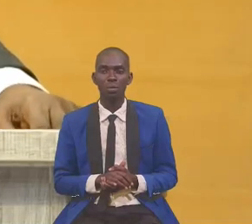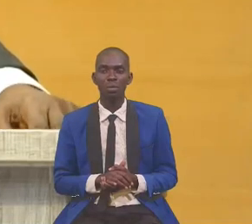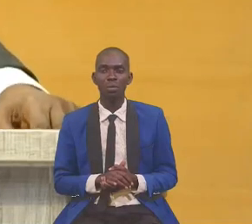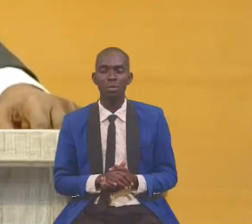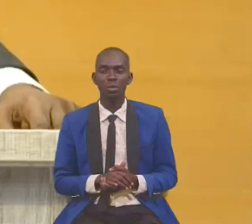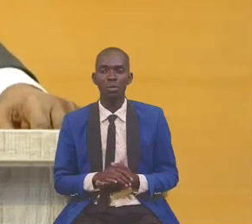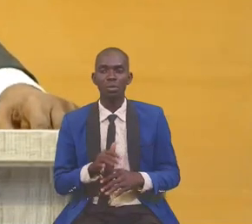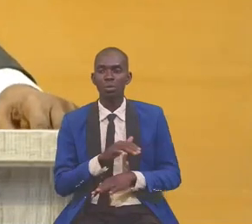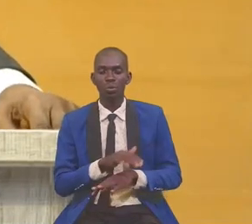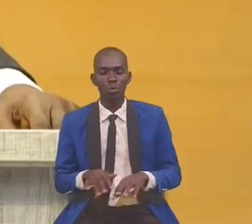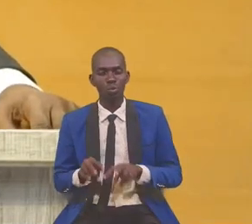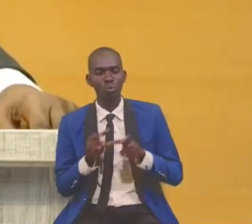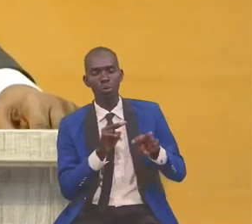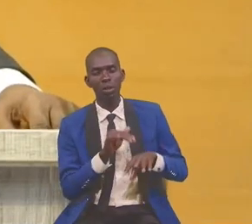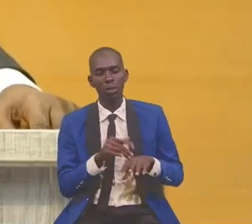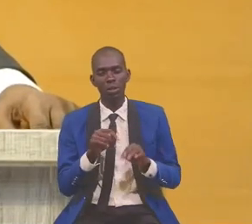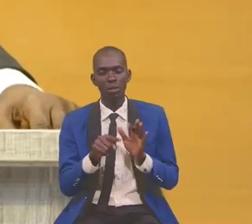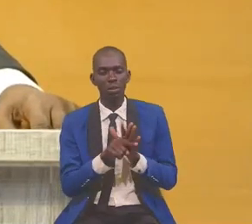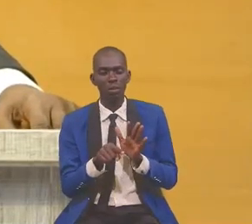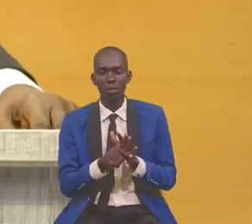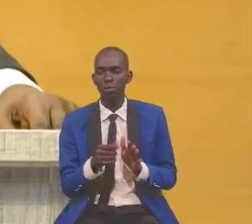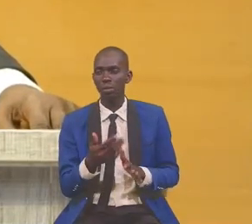Ne regarde pas le négatif.